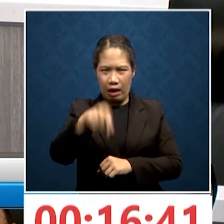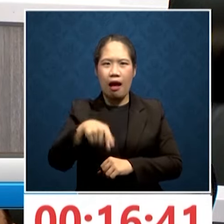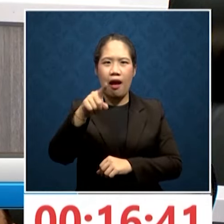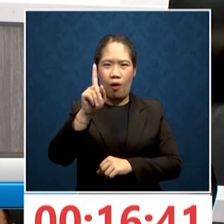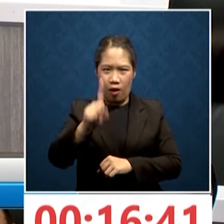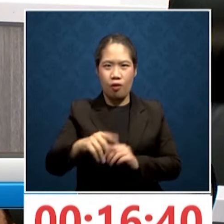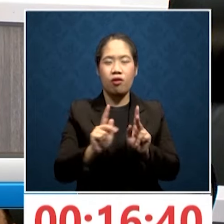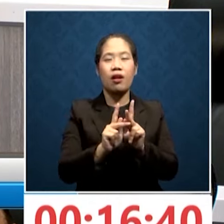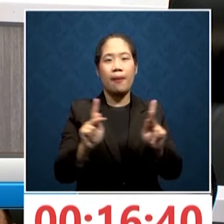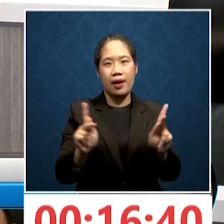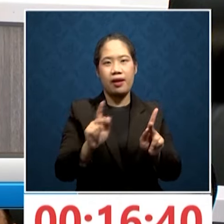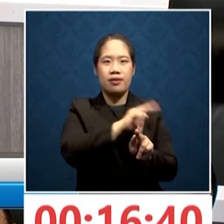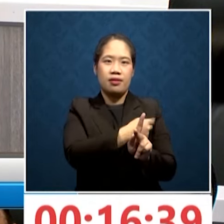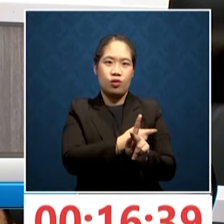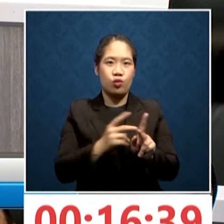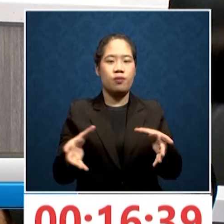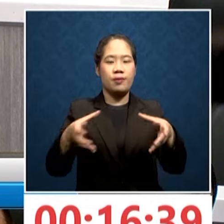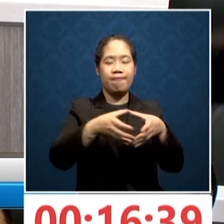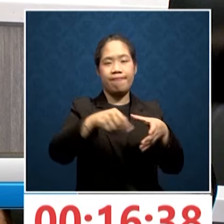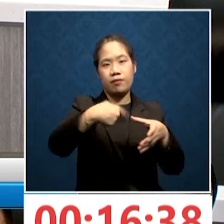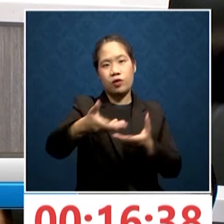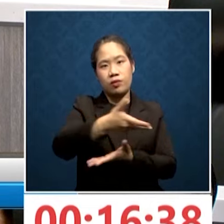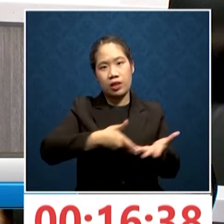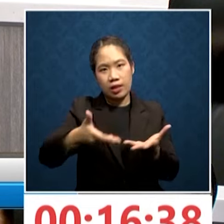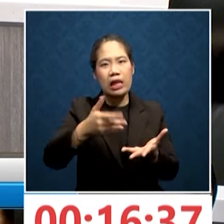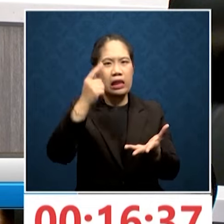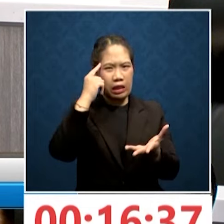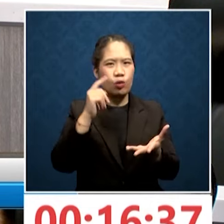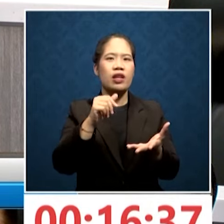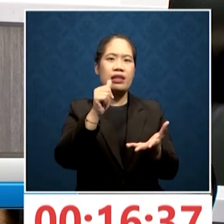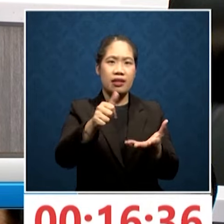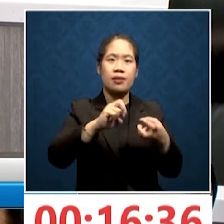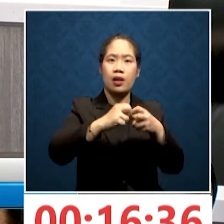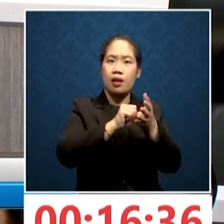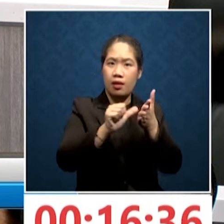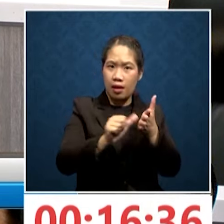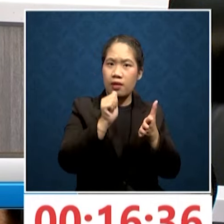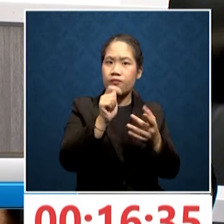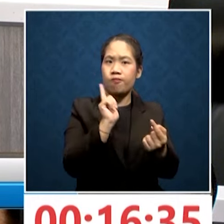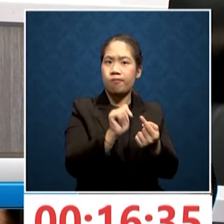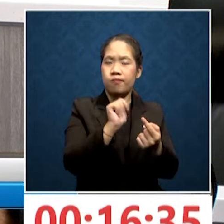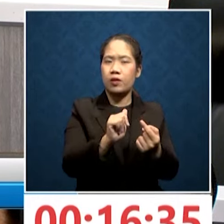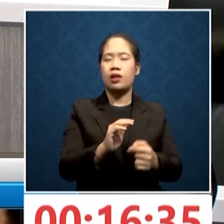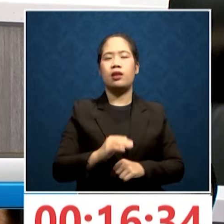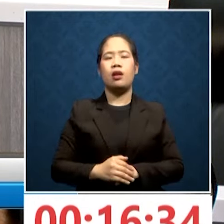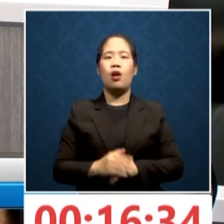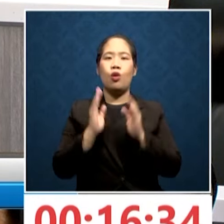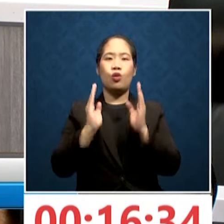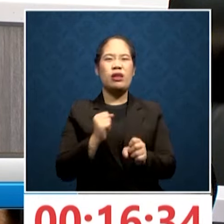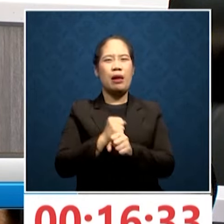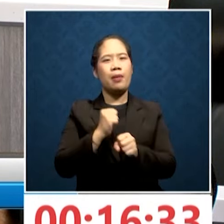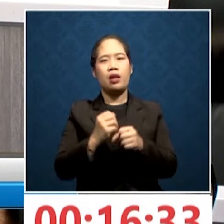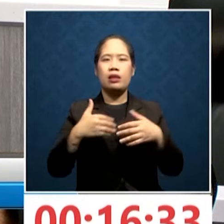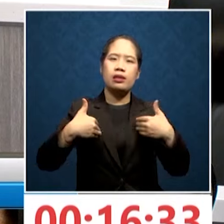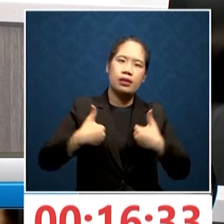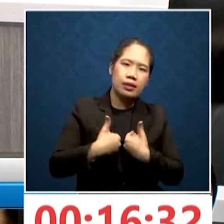งเป็นทางออกหนึ่งซึ่งมีความเหมาะสมที่จะแก้ปัญหาการขาดแคลนบุคลากร นอกจากบุคลากรลาออกแล้ว